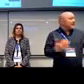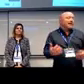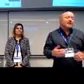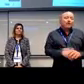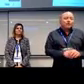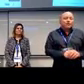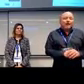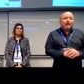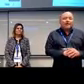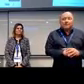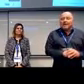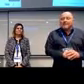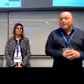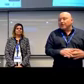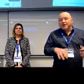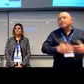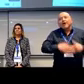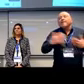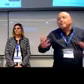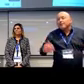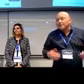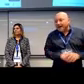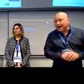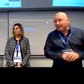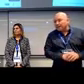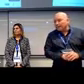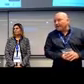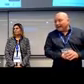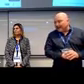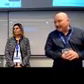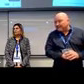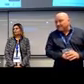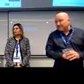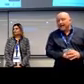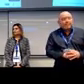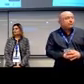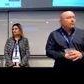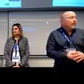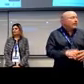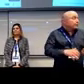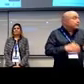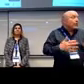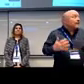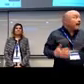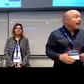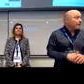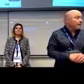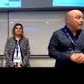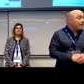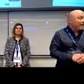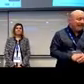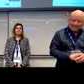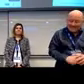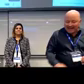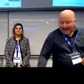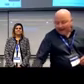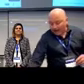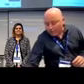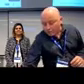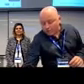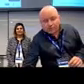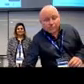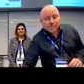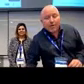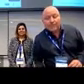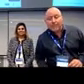la Fabrique Réelle, ou le collège, ces projets ne pourraient pas là, être réalisés parce qu'on n'aurait juste pas le temps là, de le faire.